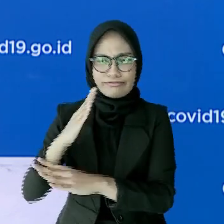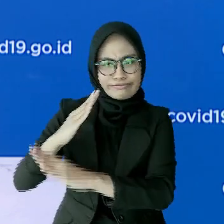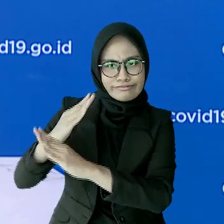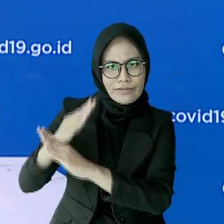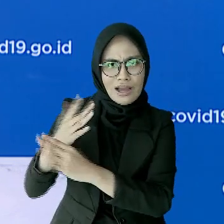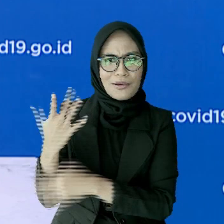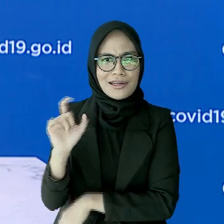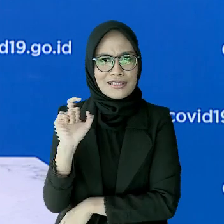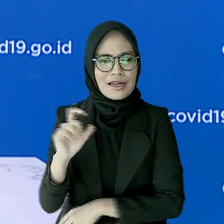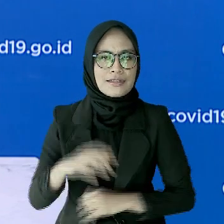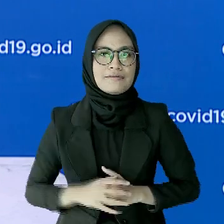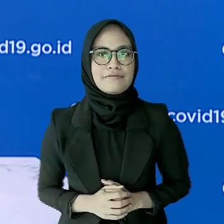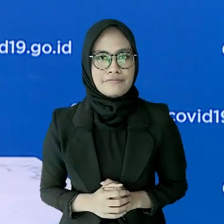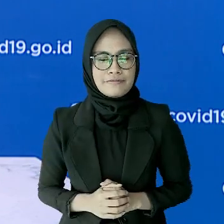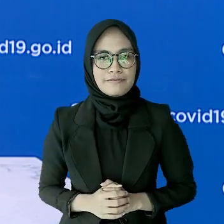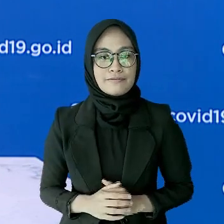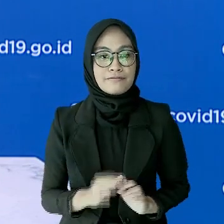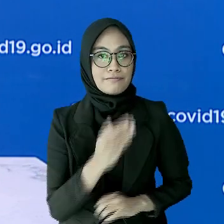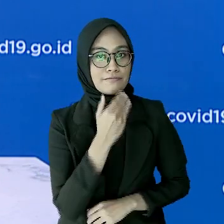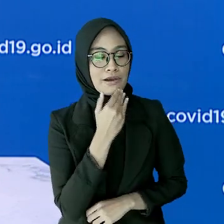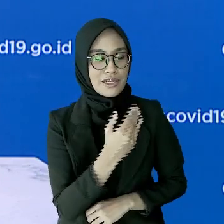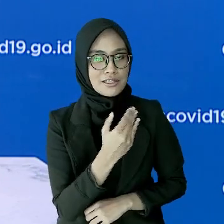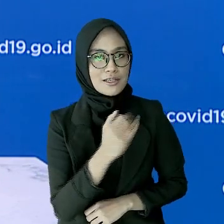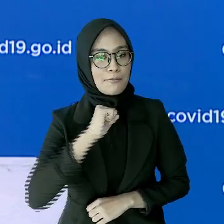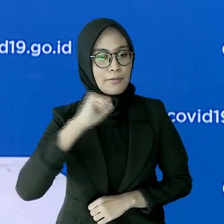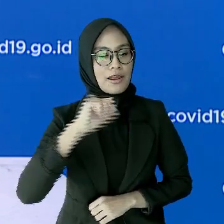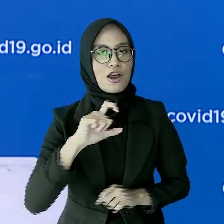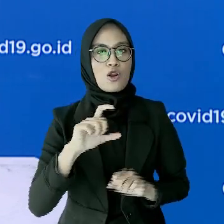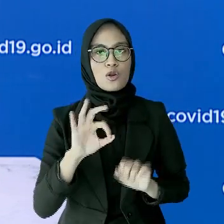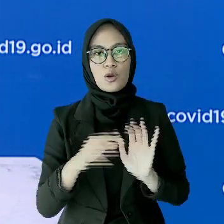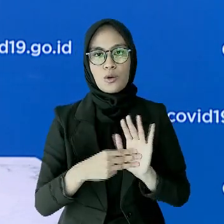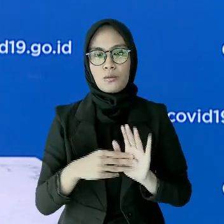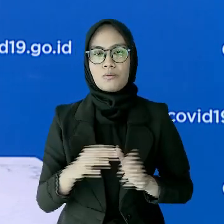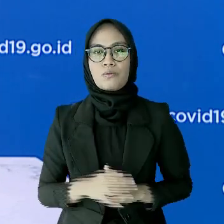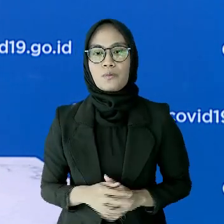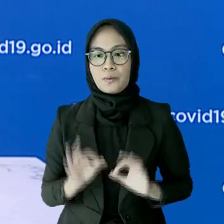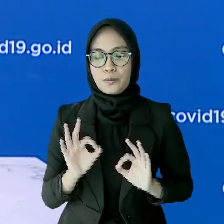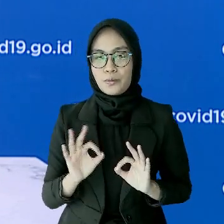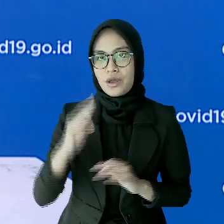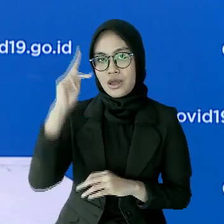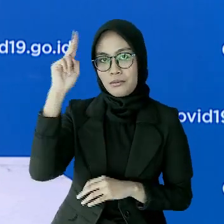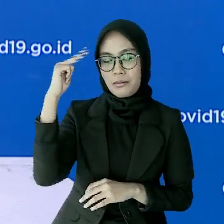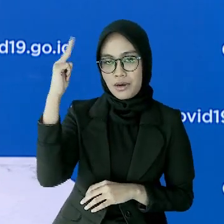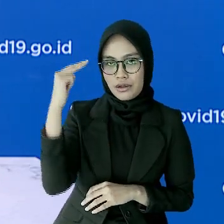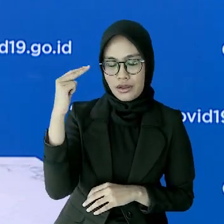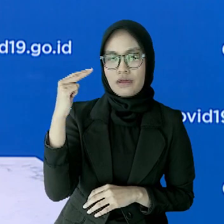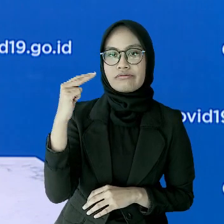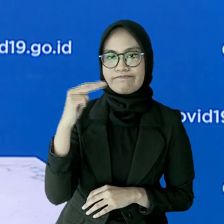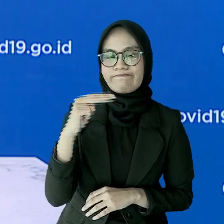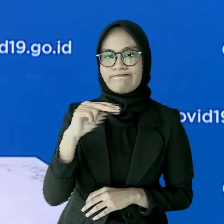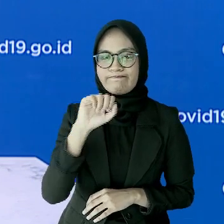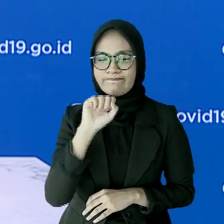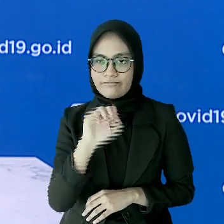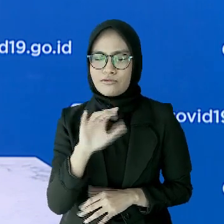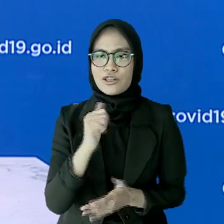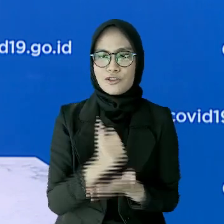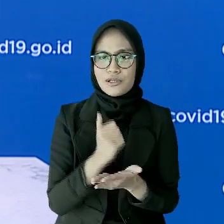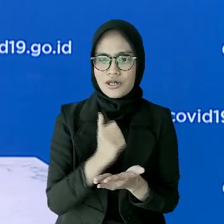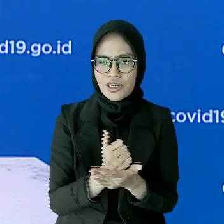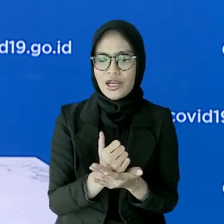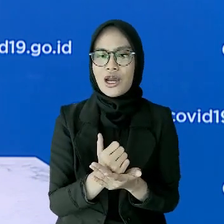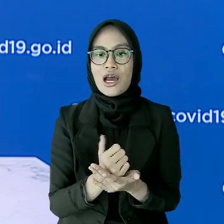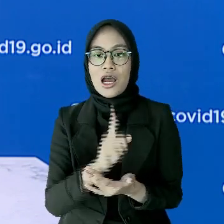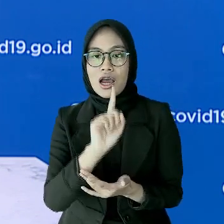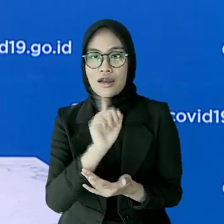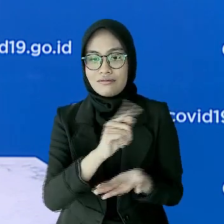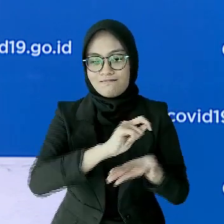pada merdeka.com. Jadi pemerintah mendorong pihak sekolah untuk mengencarkan pencatatan dan